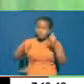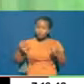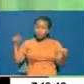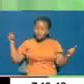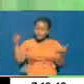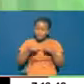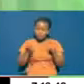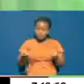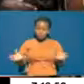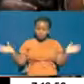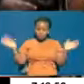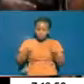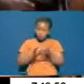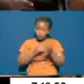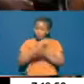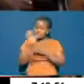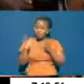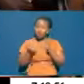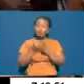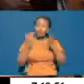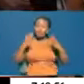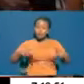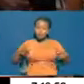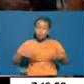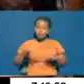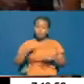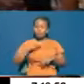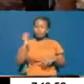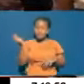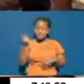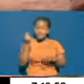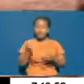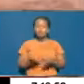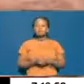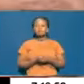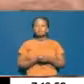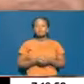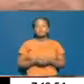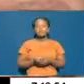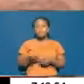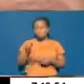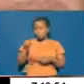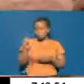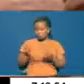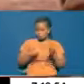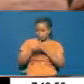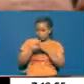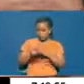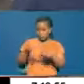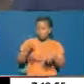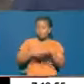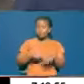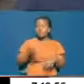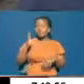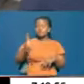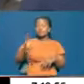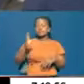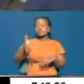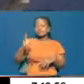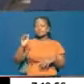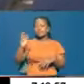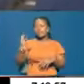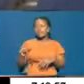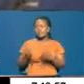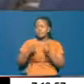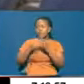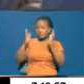the people of Kenya. Matamshi haya yanajiri huko kinara wa chama cha kazi Moses Kuria, aliyepia mbunge